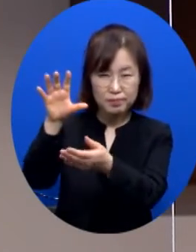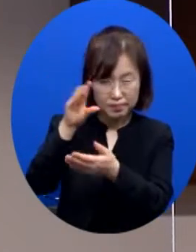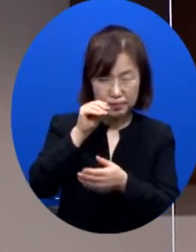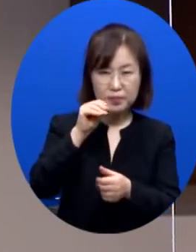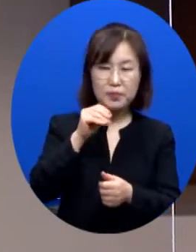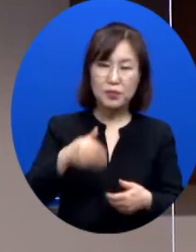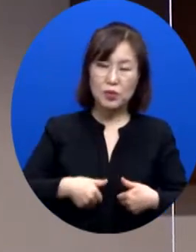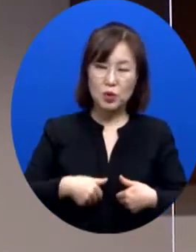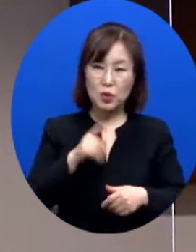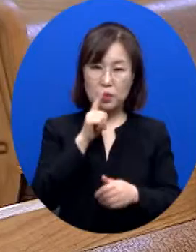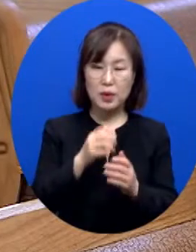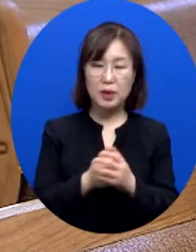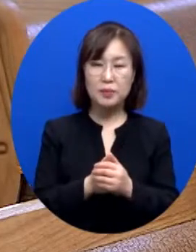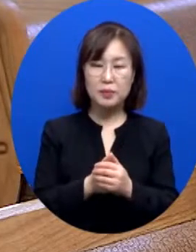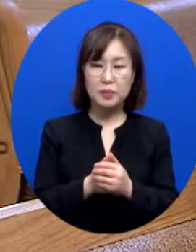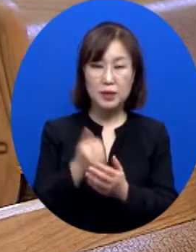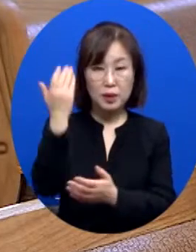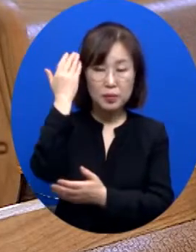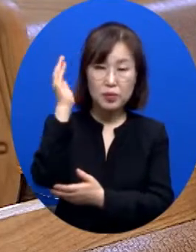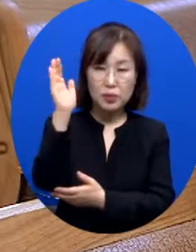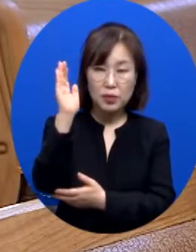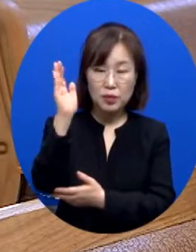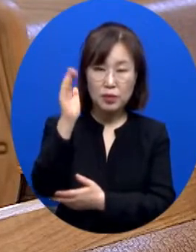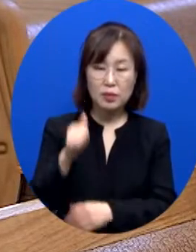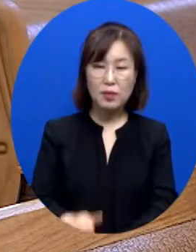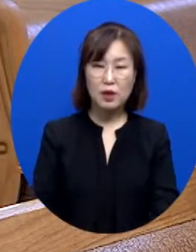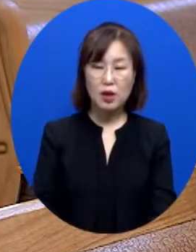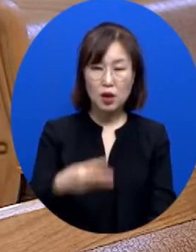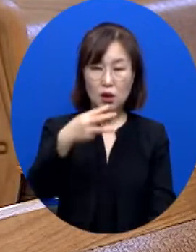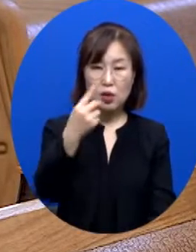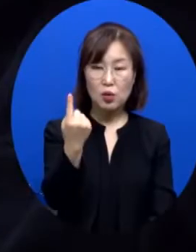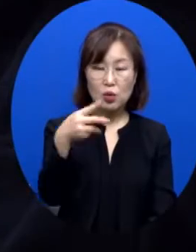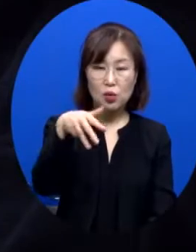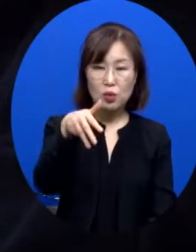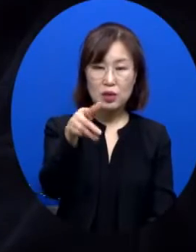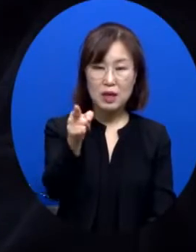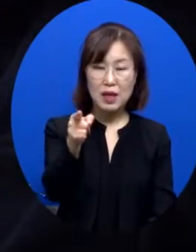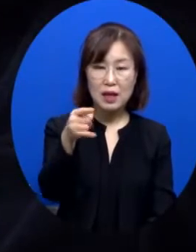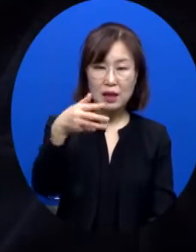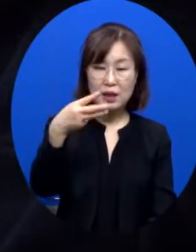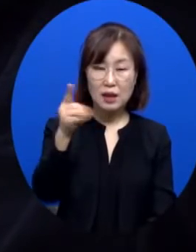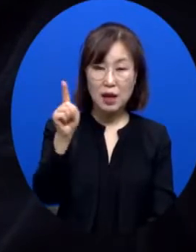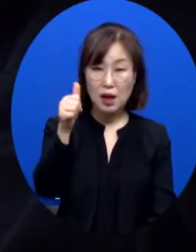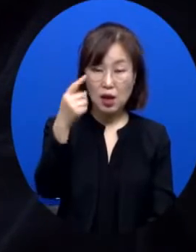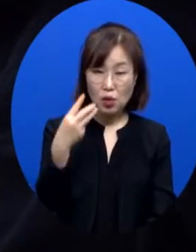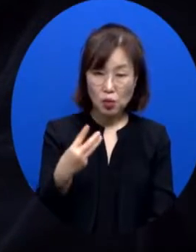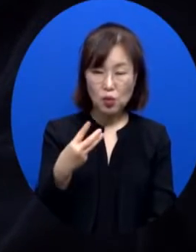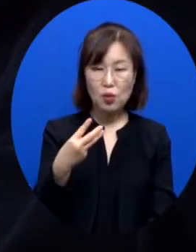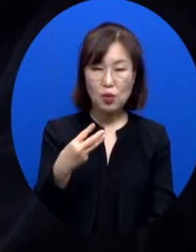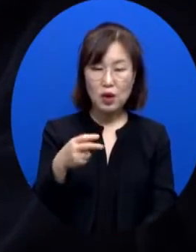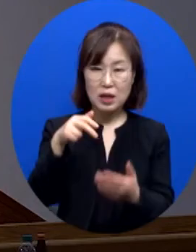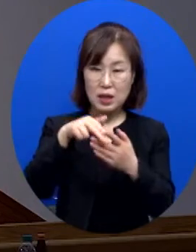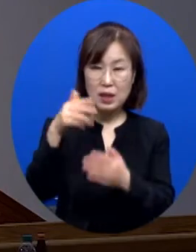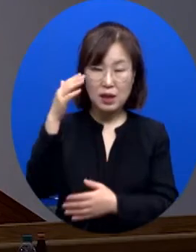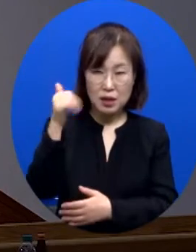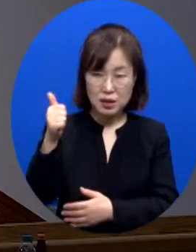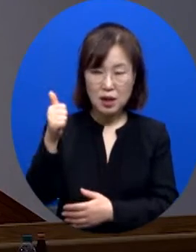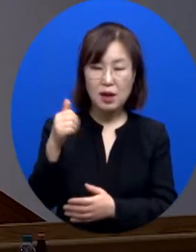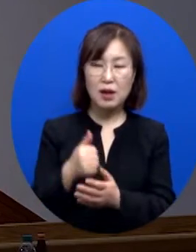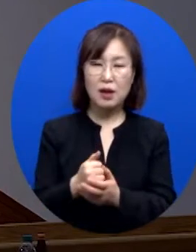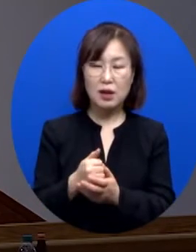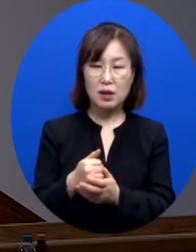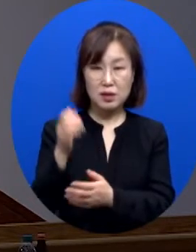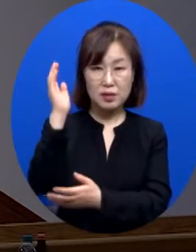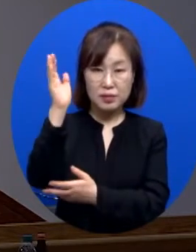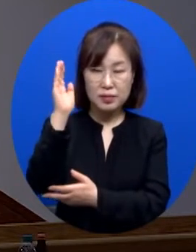냈습니다 이어진 심포지움에서 는 로제타 홀 기념관 장강 경신 목사와 백석대 성 백월 교수가